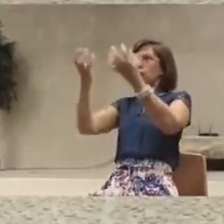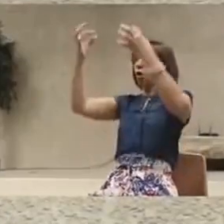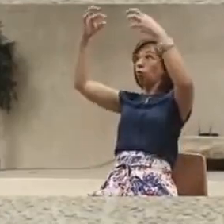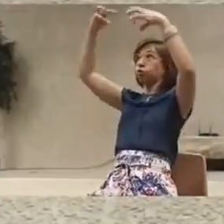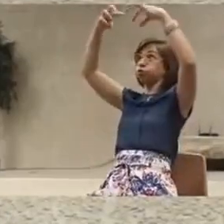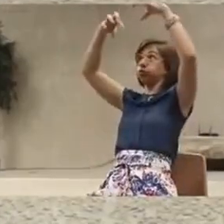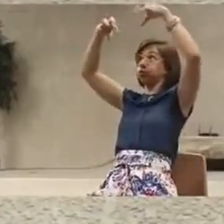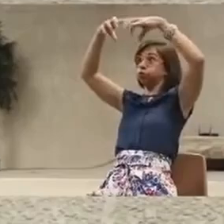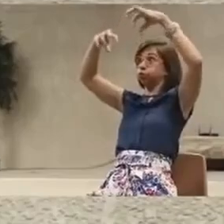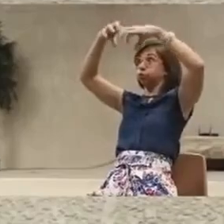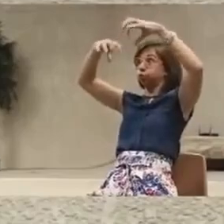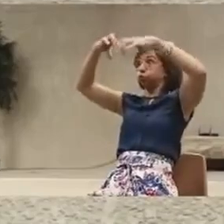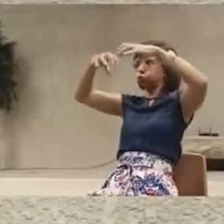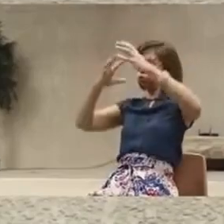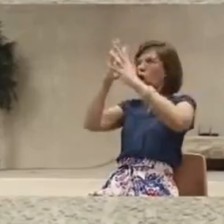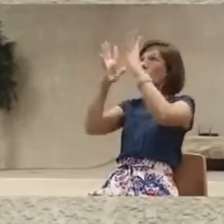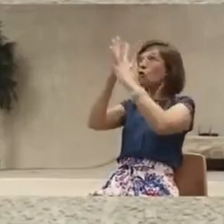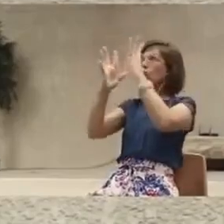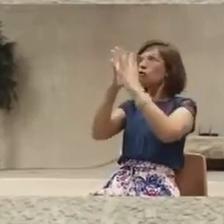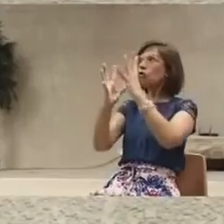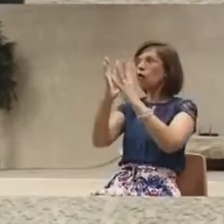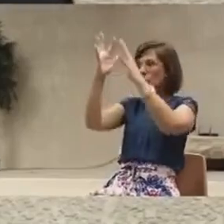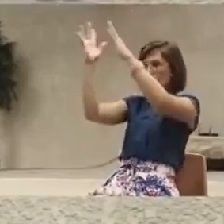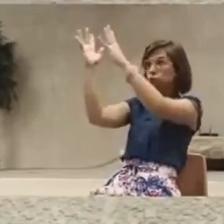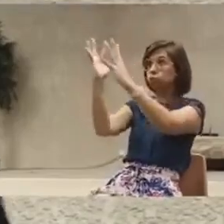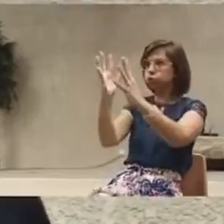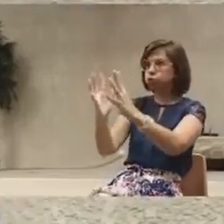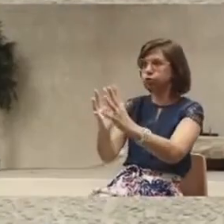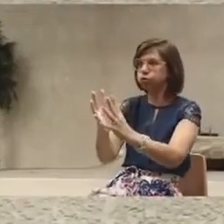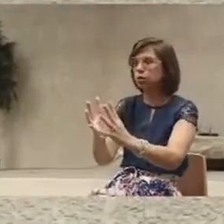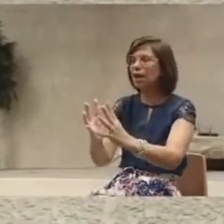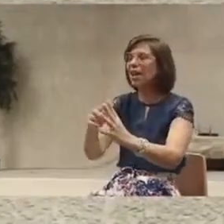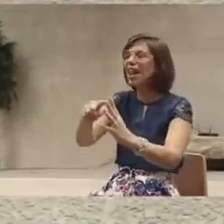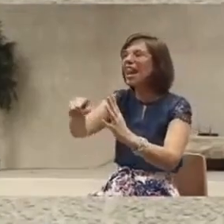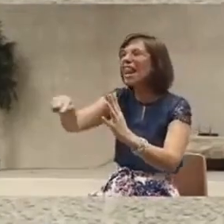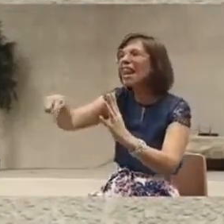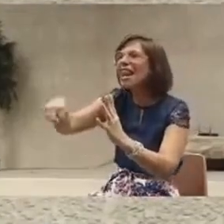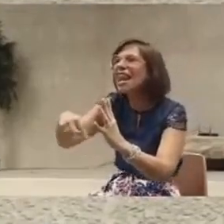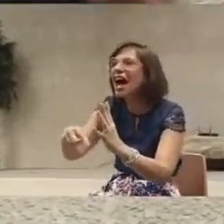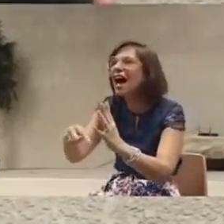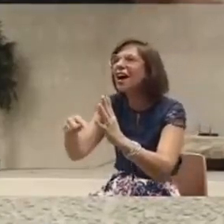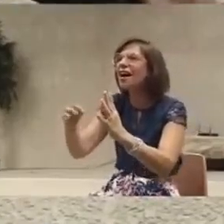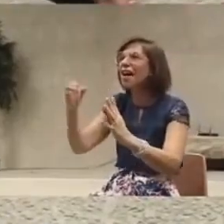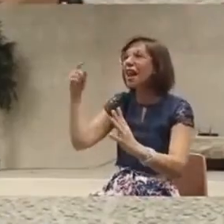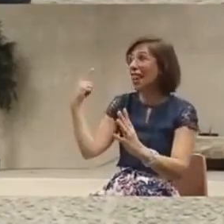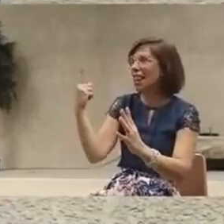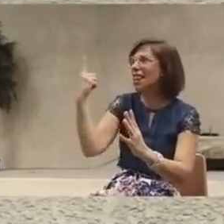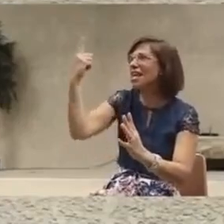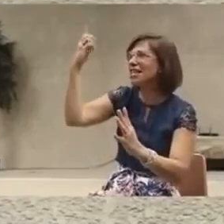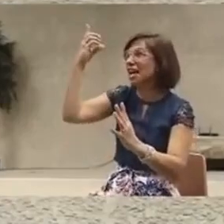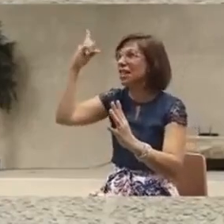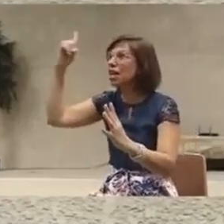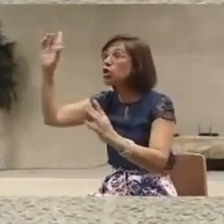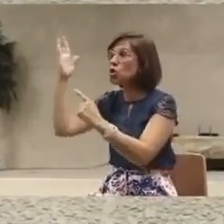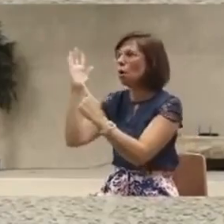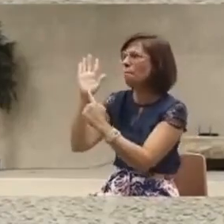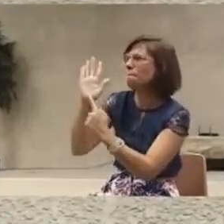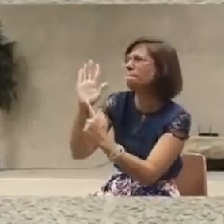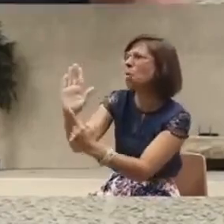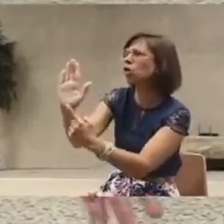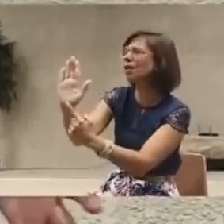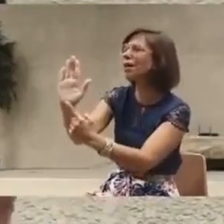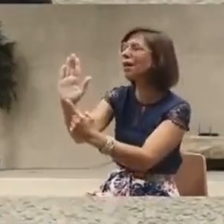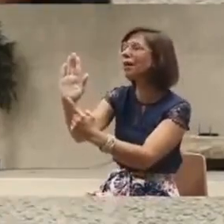de l'époque a été confondu par la puissance de Dieu. C'est l'Éternel qui est Dieu. Et il pensait qu'à travers cet exploit et